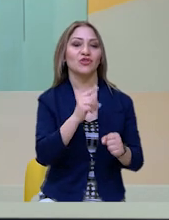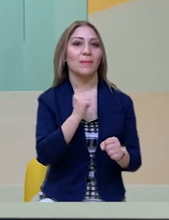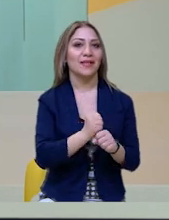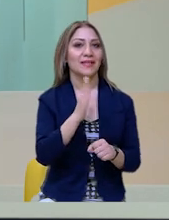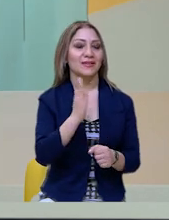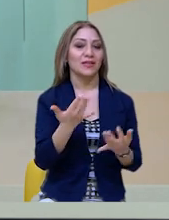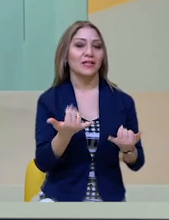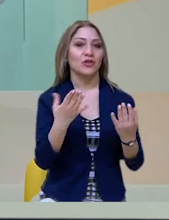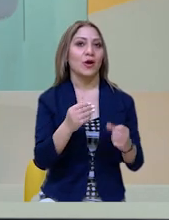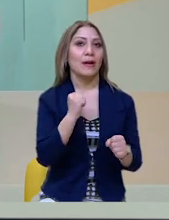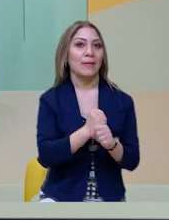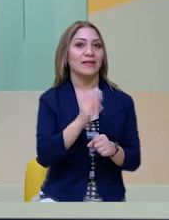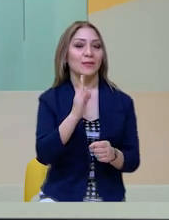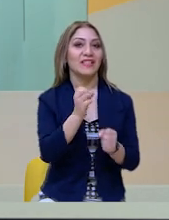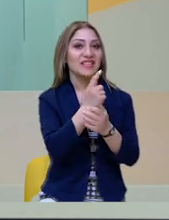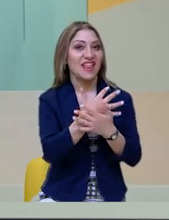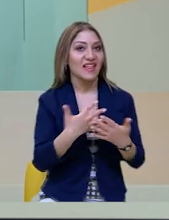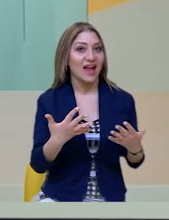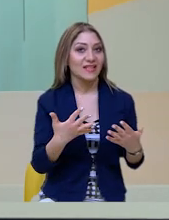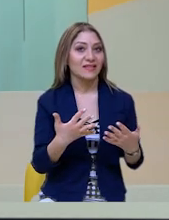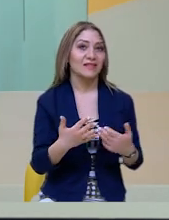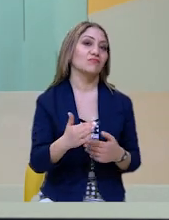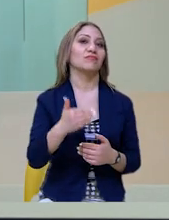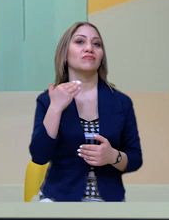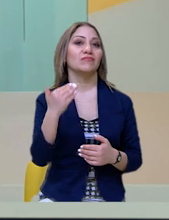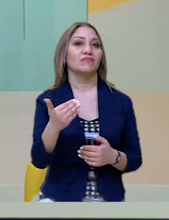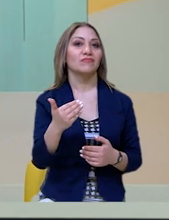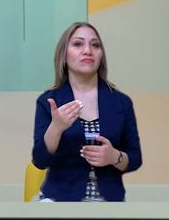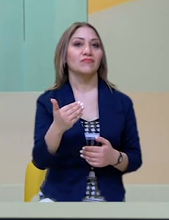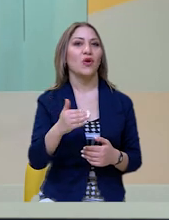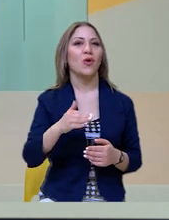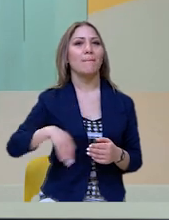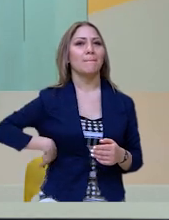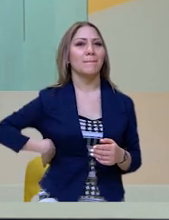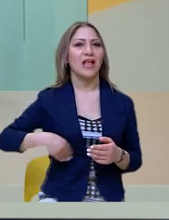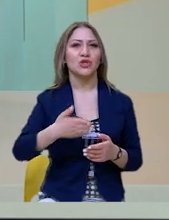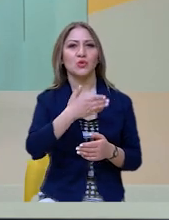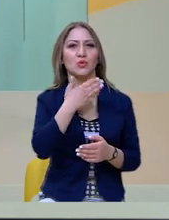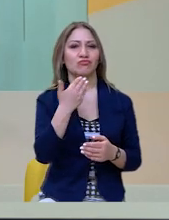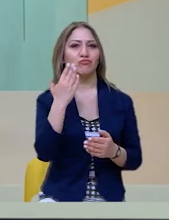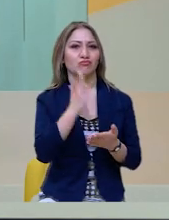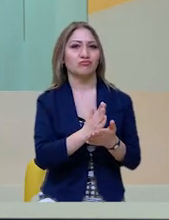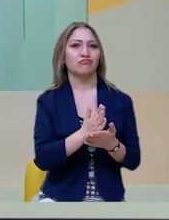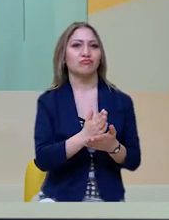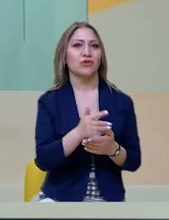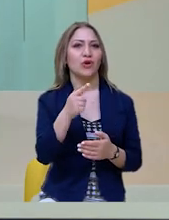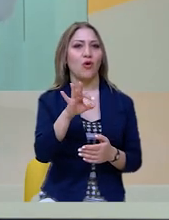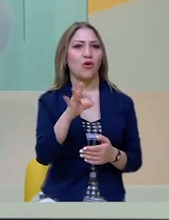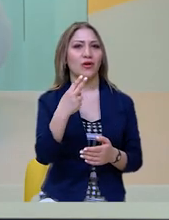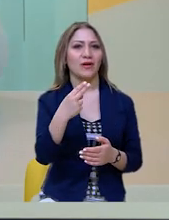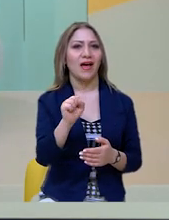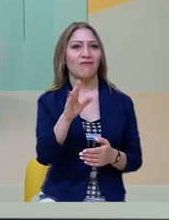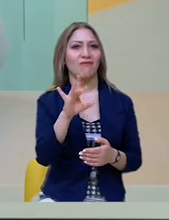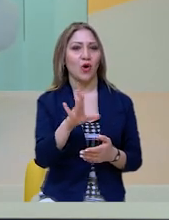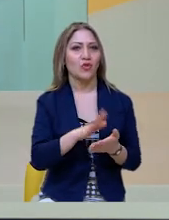ենք։ Այսօր պատրաստելու ենք մի կենդանի, որը պատկանում է քորդավորների դասին։ Նա կամ սողուն է,